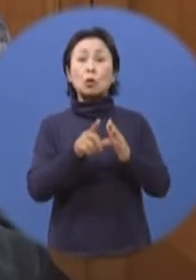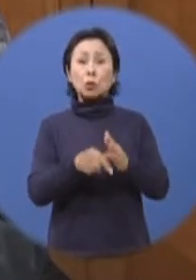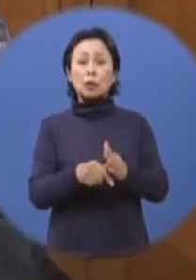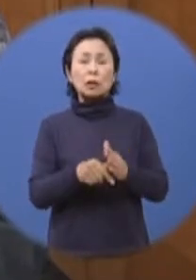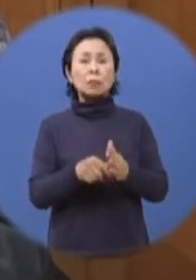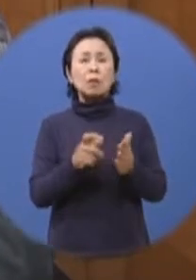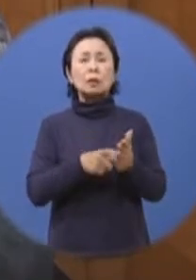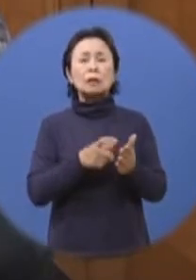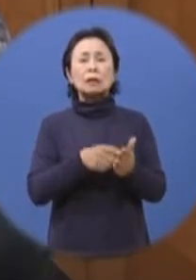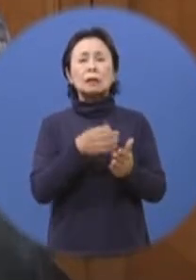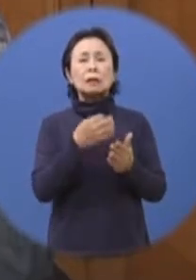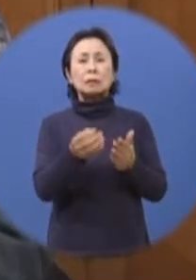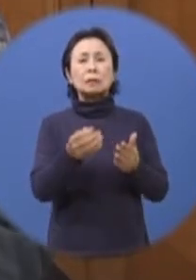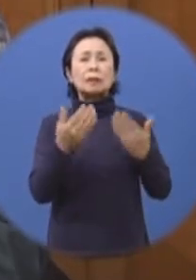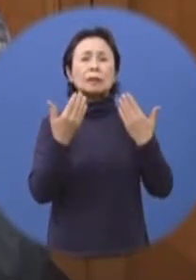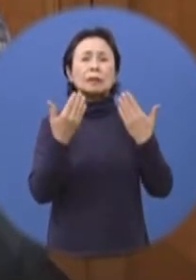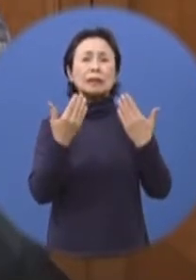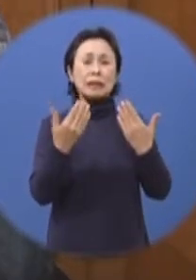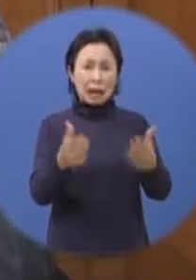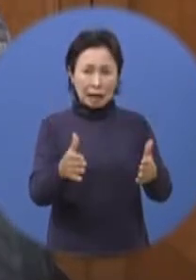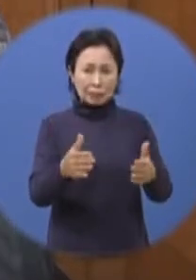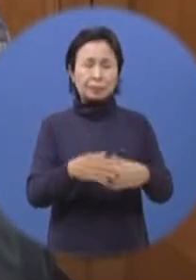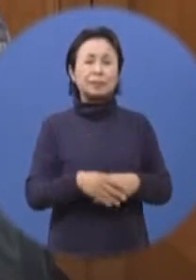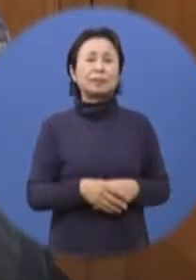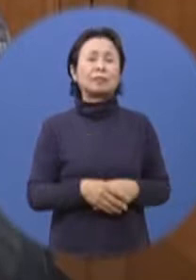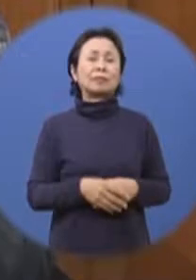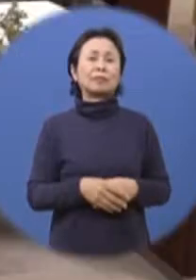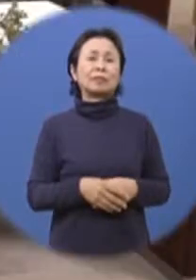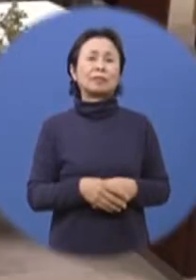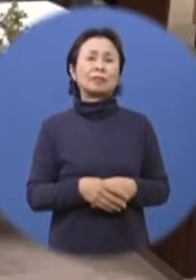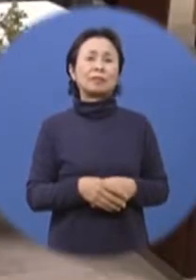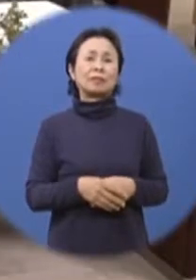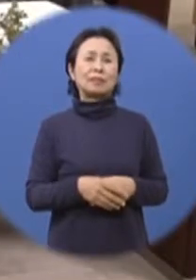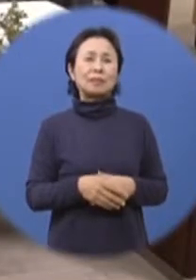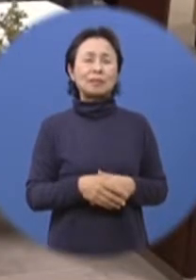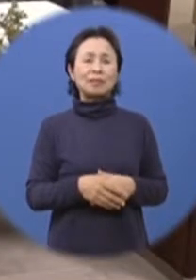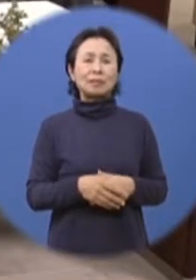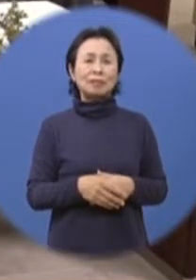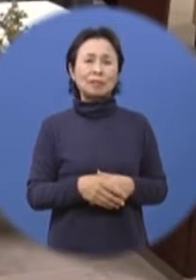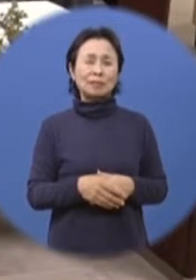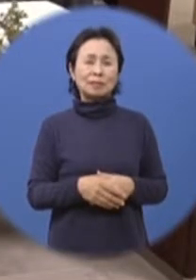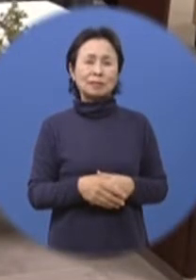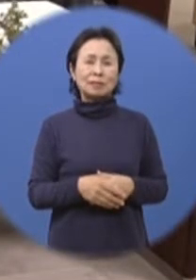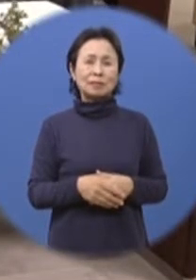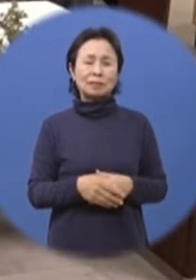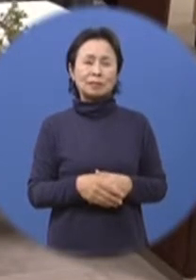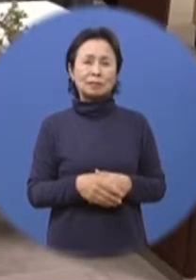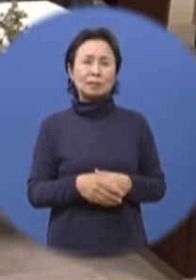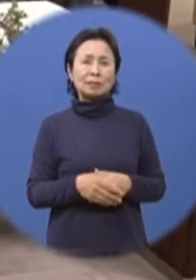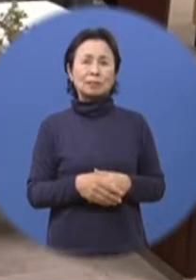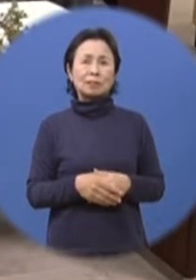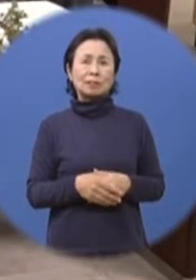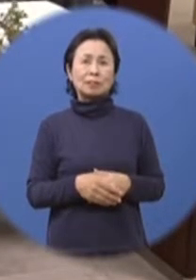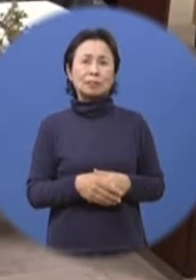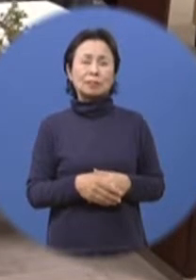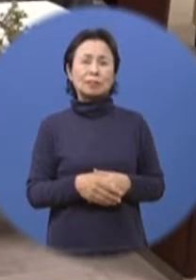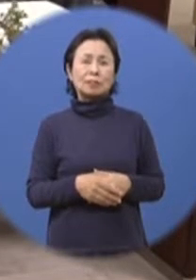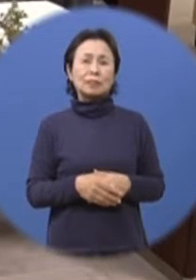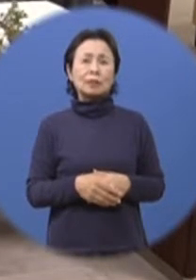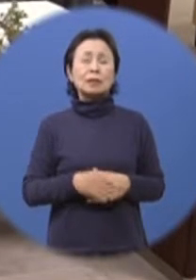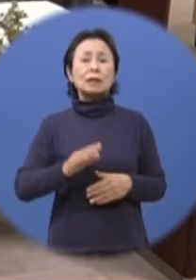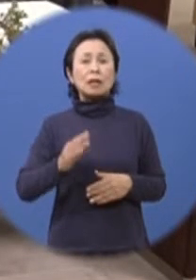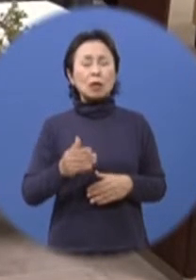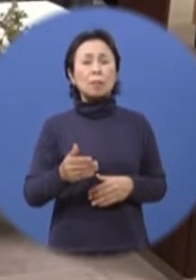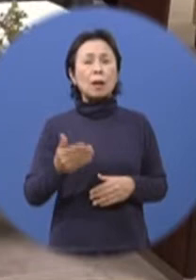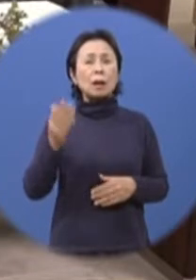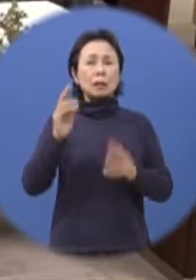別にお金はあの税金を含めてお金は取らないでしかしそこはあのやっぱり前の人に